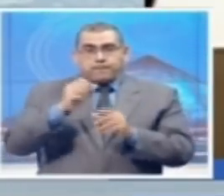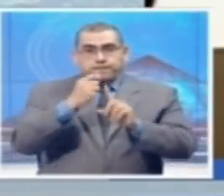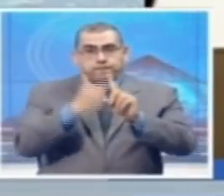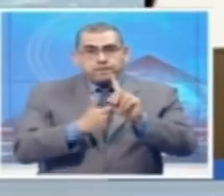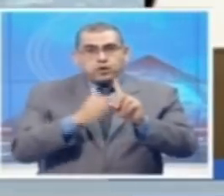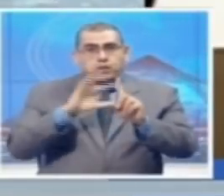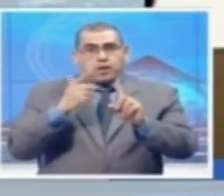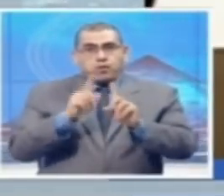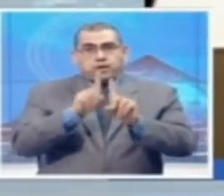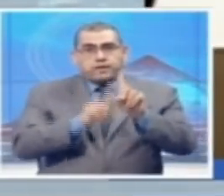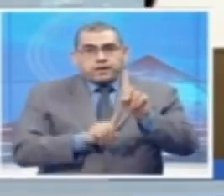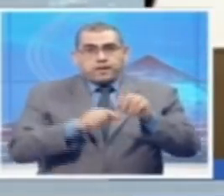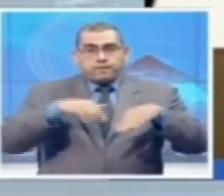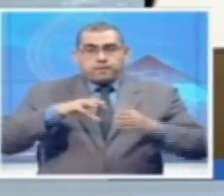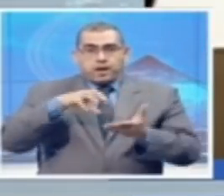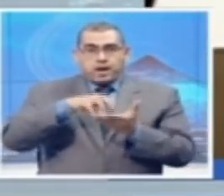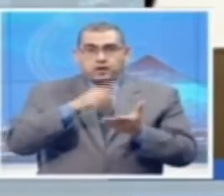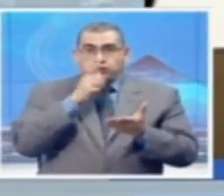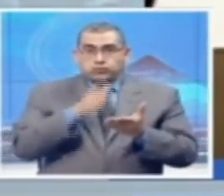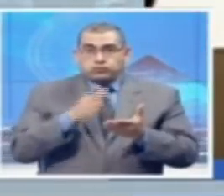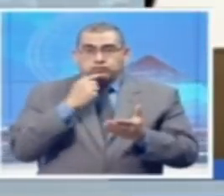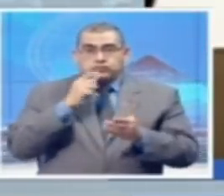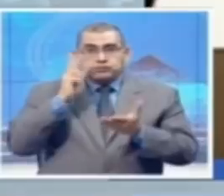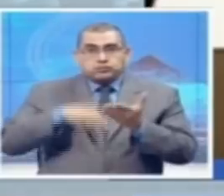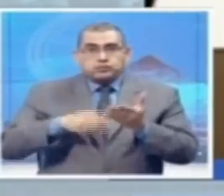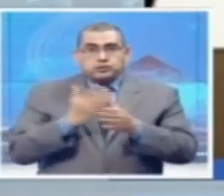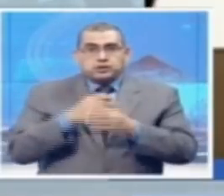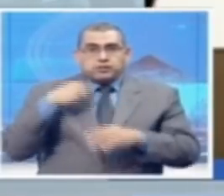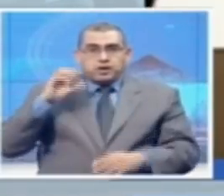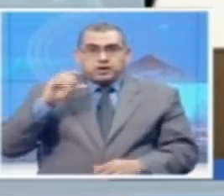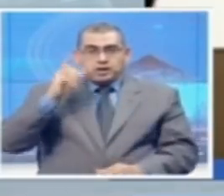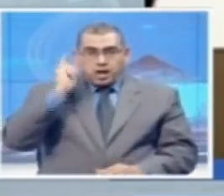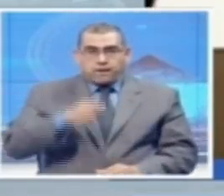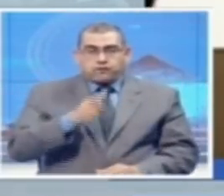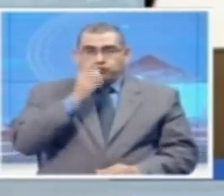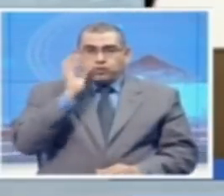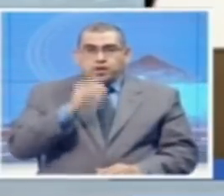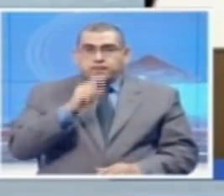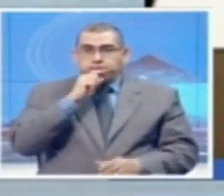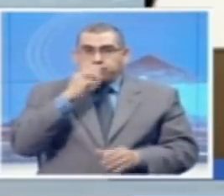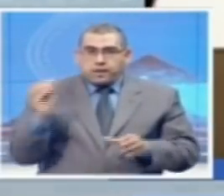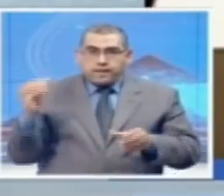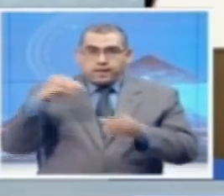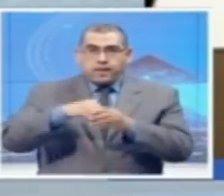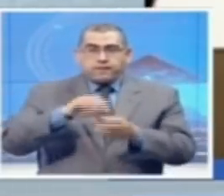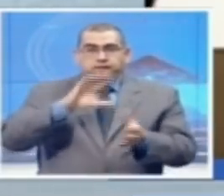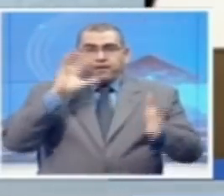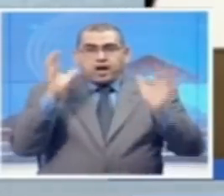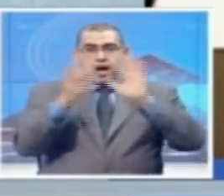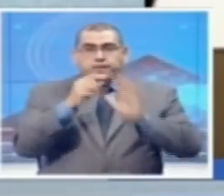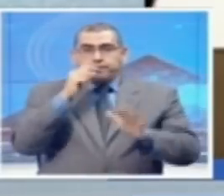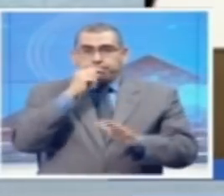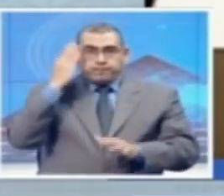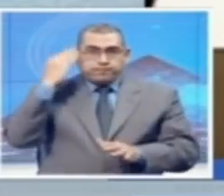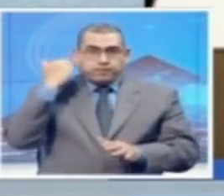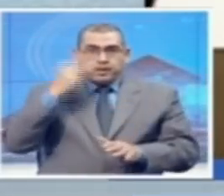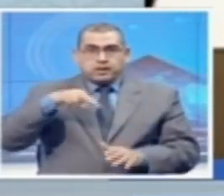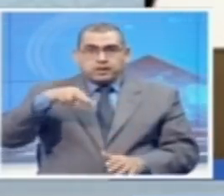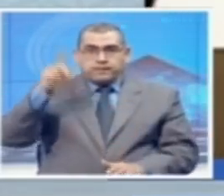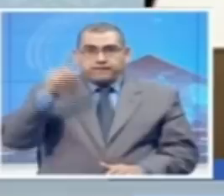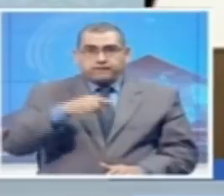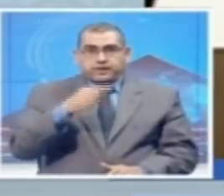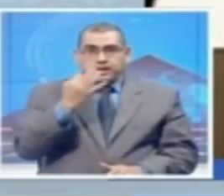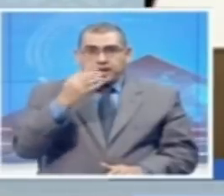وظيفة نائب بالمجلس. يأتي ذلك تنفيذا لتوجيهات الرئيس عبد الفتاح السيسي في اليوم العالمي للمرأة في 8 من مارس